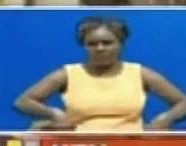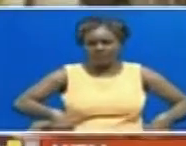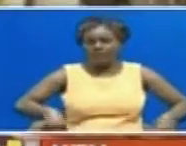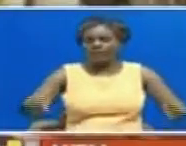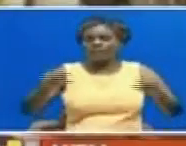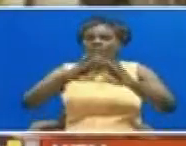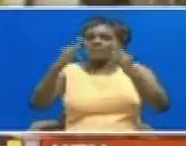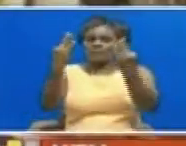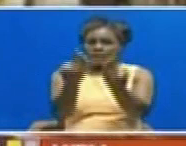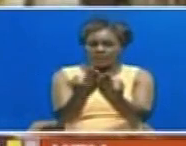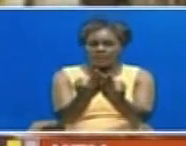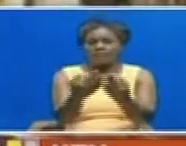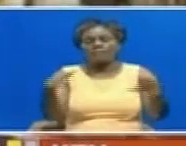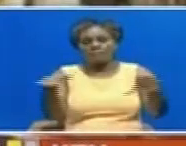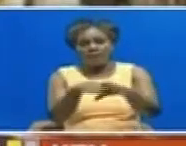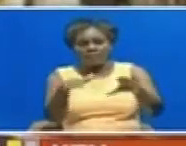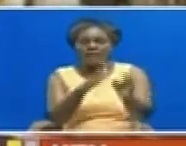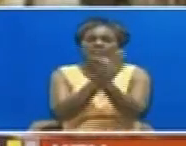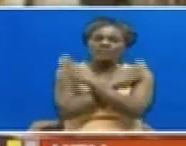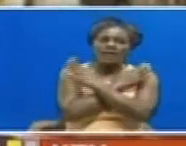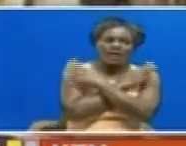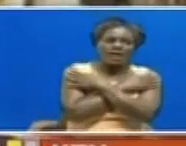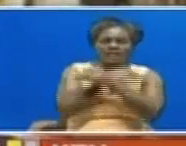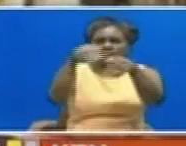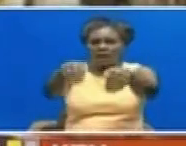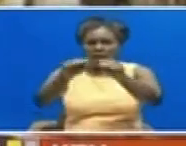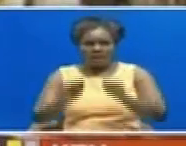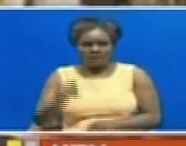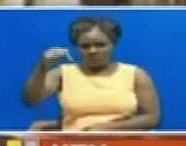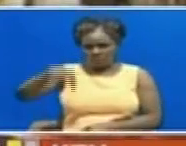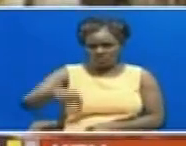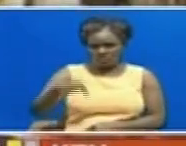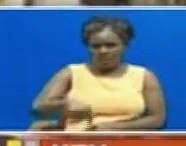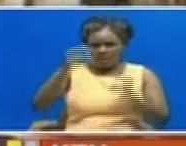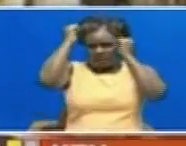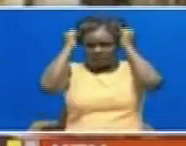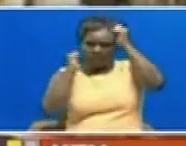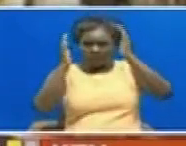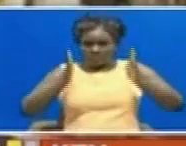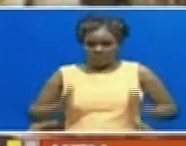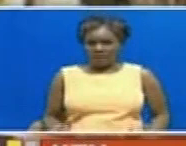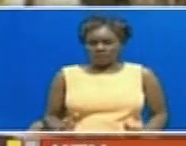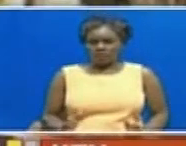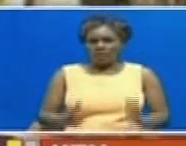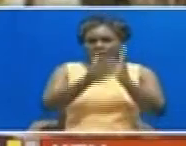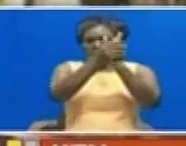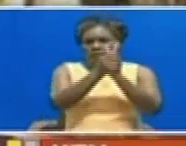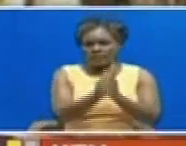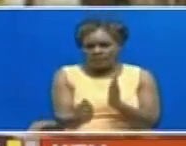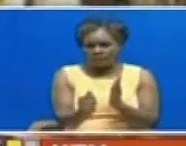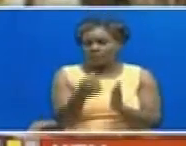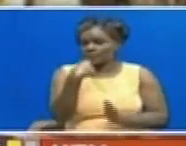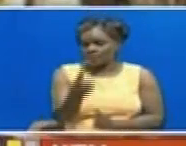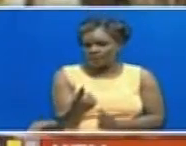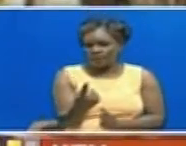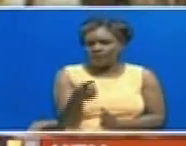Huku familia, wapendwa na marafiki wakimpatia buriani ya aina yake munda zake mwanajeshi Fara Abdi, wadadisi wa masuala ya usalama wanasema